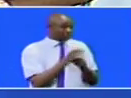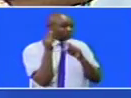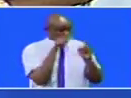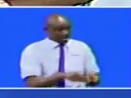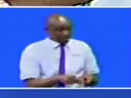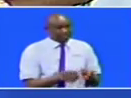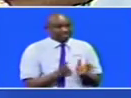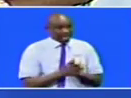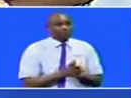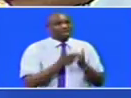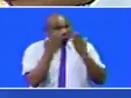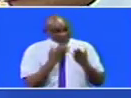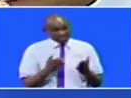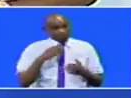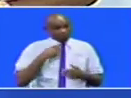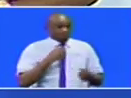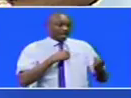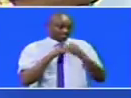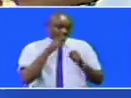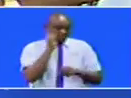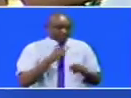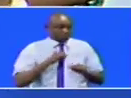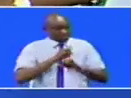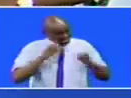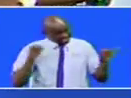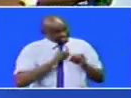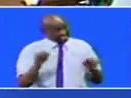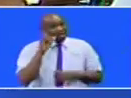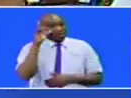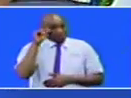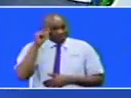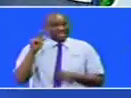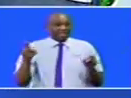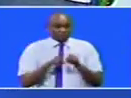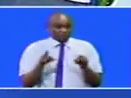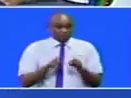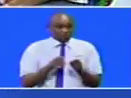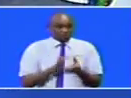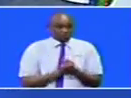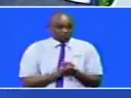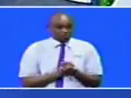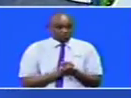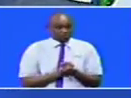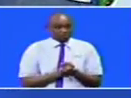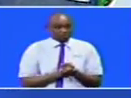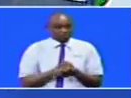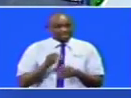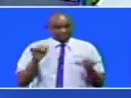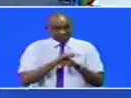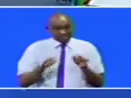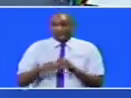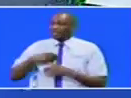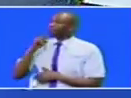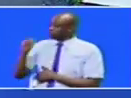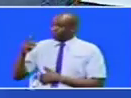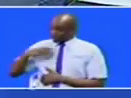Joho, na kila laheri katika juhudi zako za kusafisha kwanza mji na pia kusafisha swala la ufisadi na kila kitu. I am sure watu